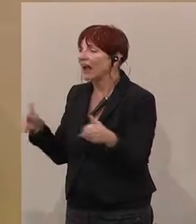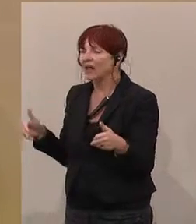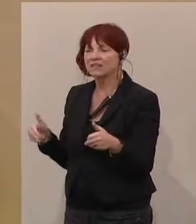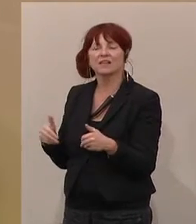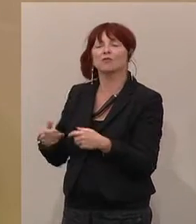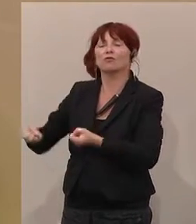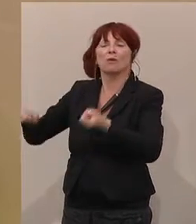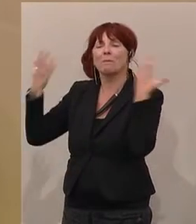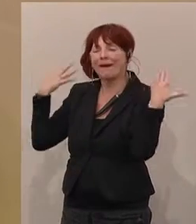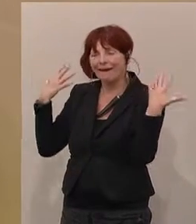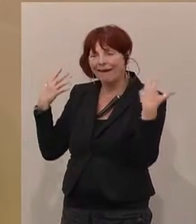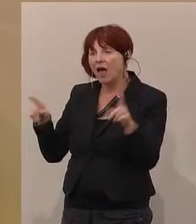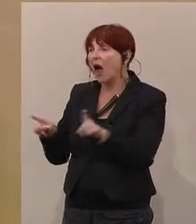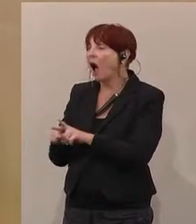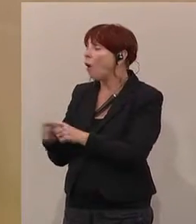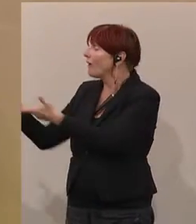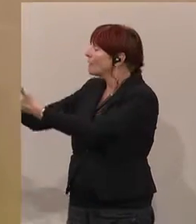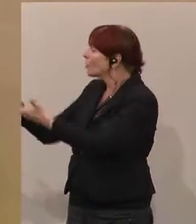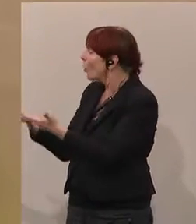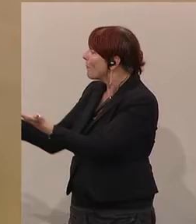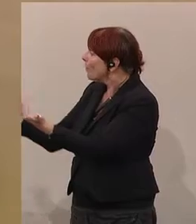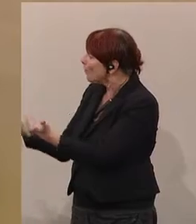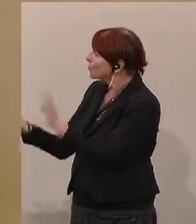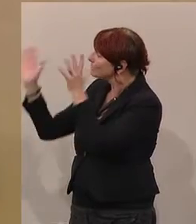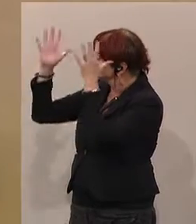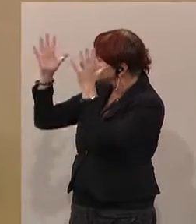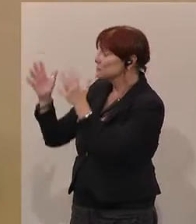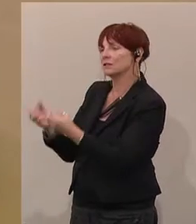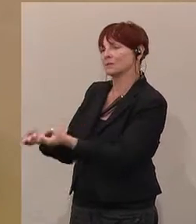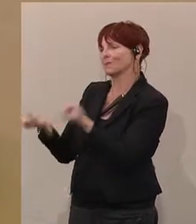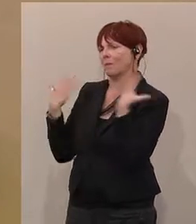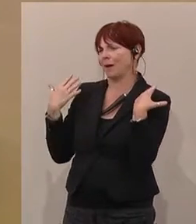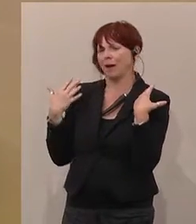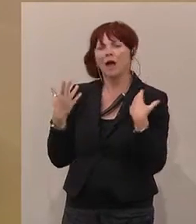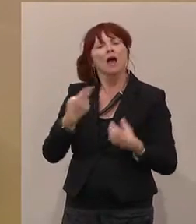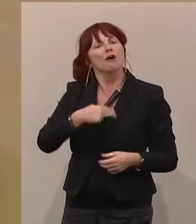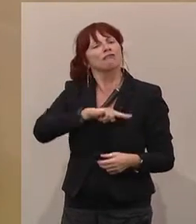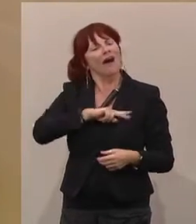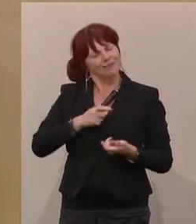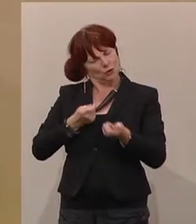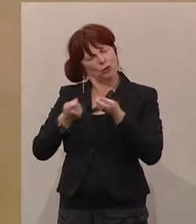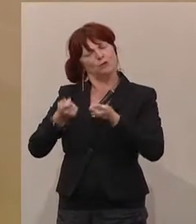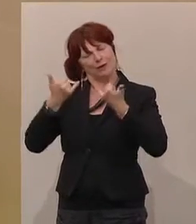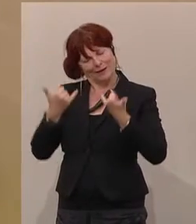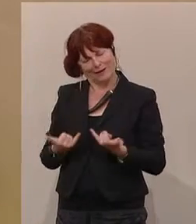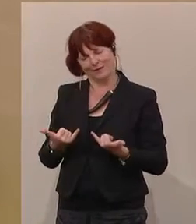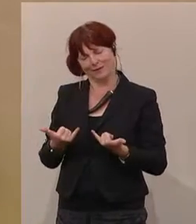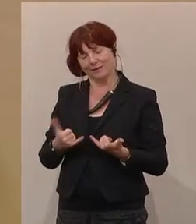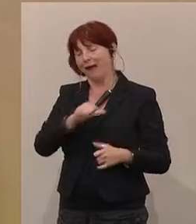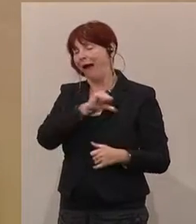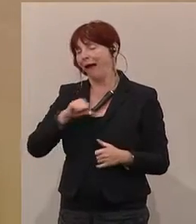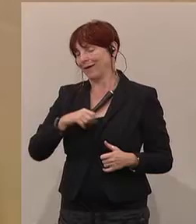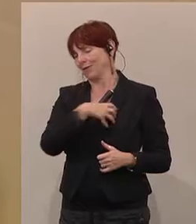Willkommensklatscher ist vorbei, meine sehr geehrten Damen und Herren. Es ist die Zeit gekommen der verantwortungsvollen Politiker, die ihre eigenen Bürger